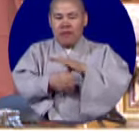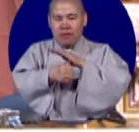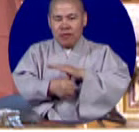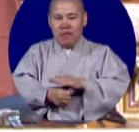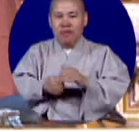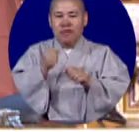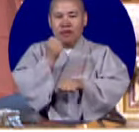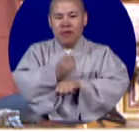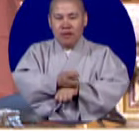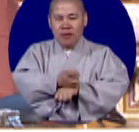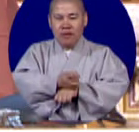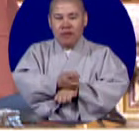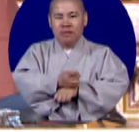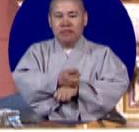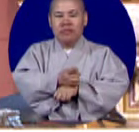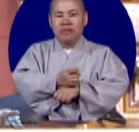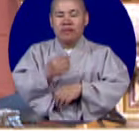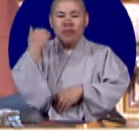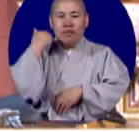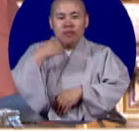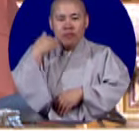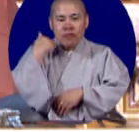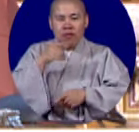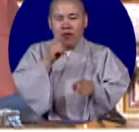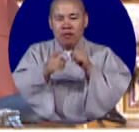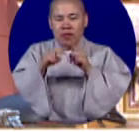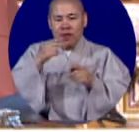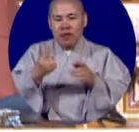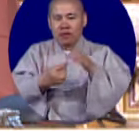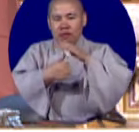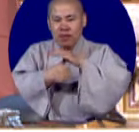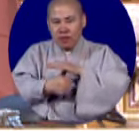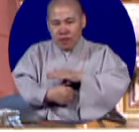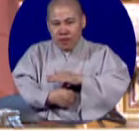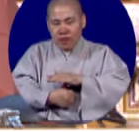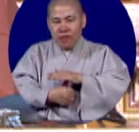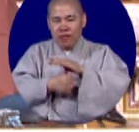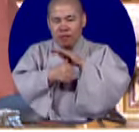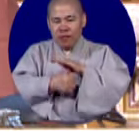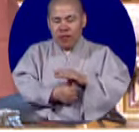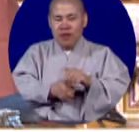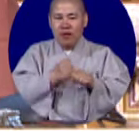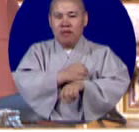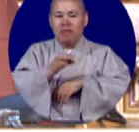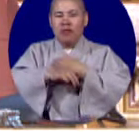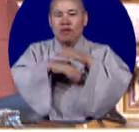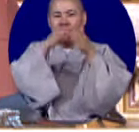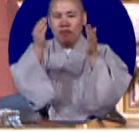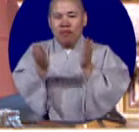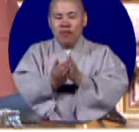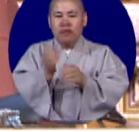그게. 그러니까 누가 뭐라고 하든 인욕 하나로 다 이겨버려요.